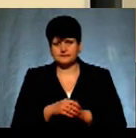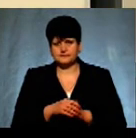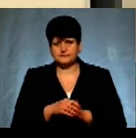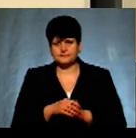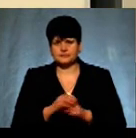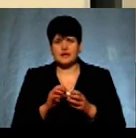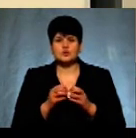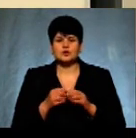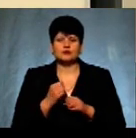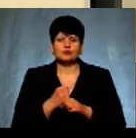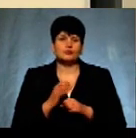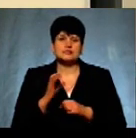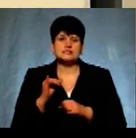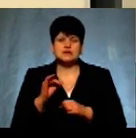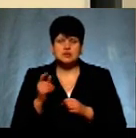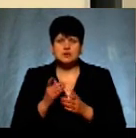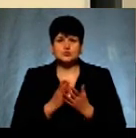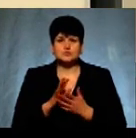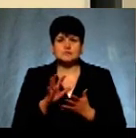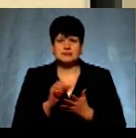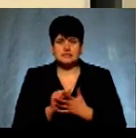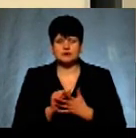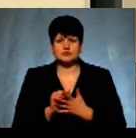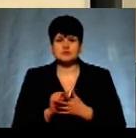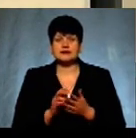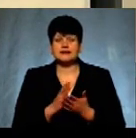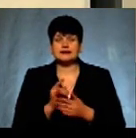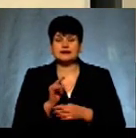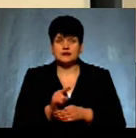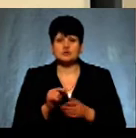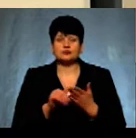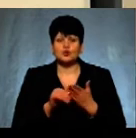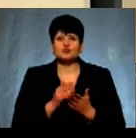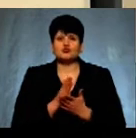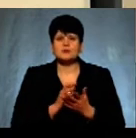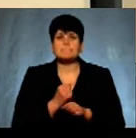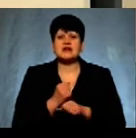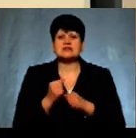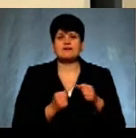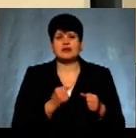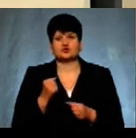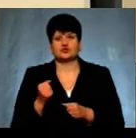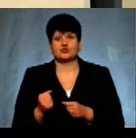Результатом роботи в січні служби зайнятості обласної стало те, що за сприяння служби працевлаштовано